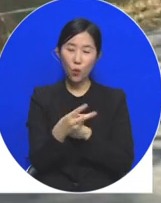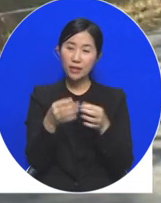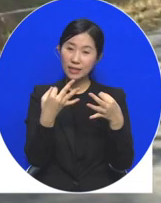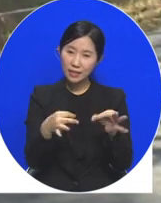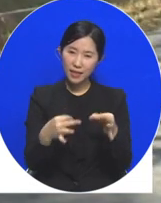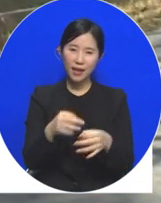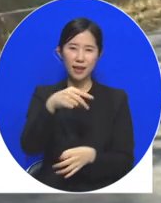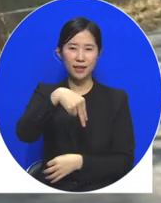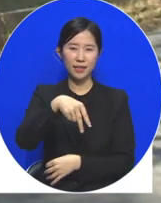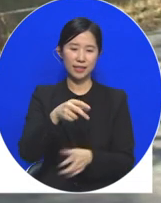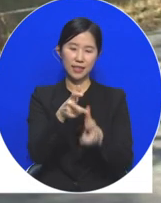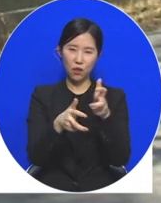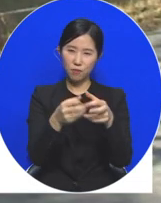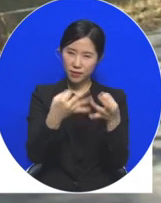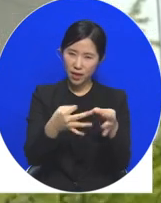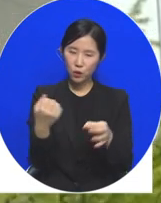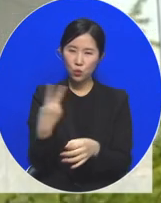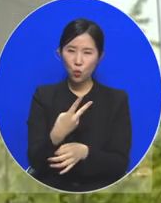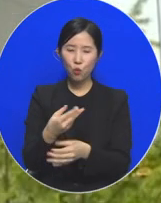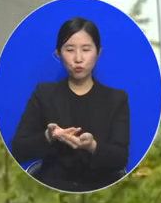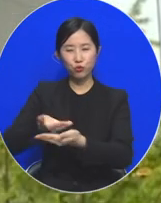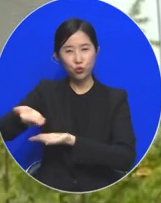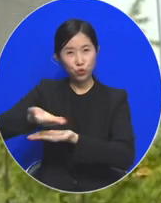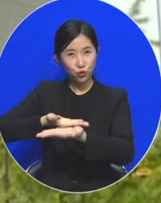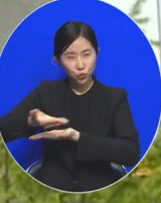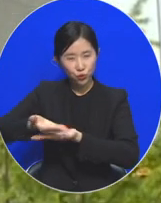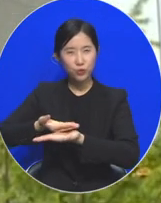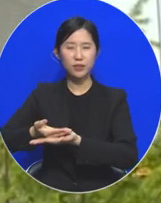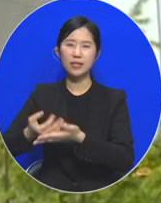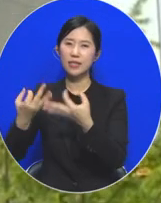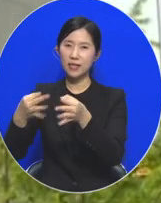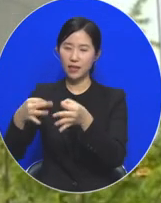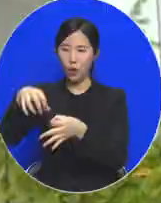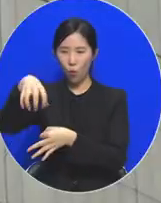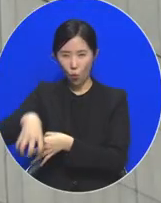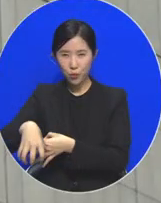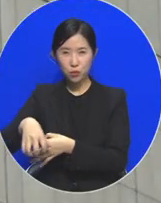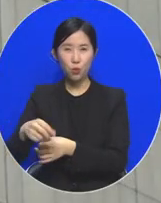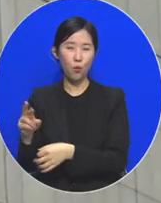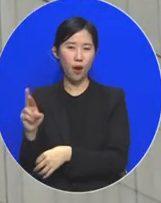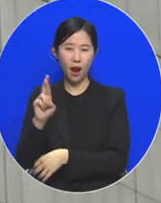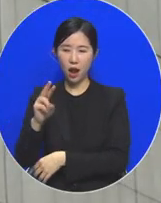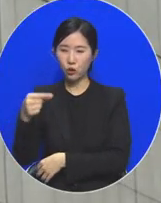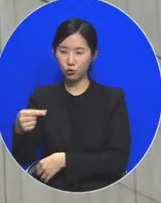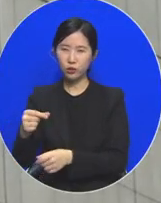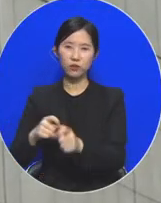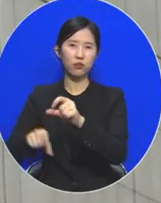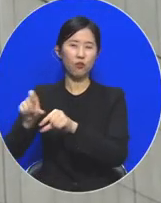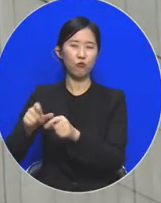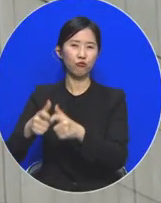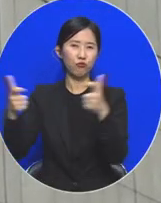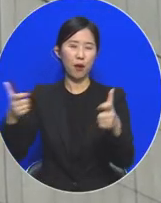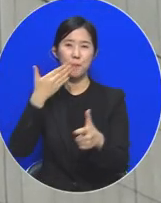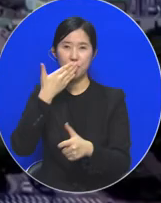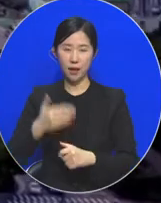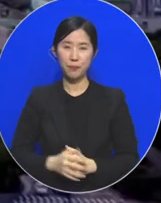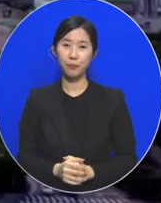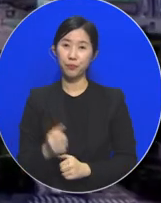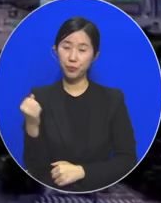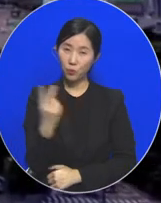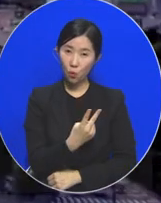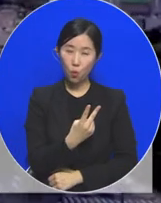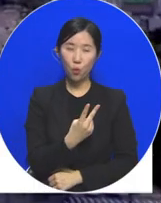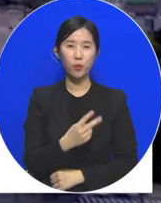추가 LG 발급도 지원합니다 또 수주 확대에 따른 재원 부족에 대비해 다양한 재원 확대방안도 검토합니다